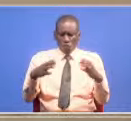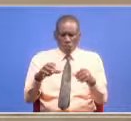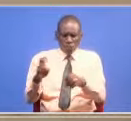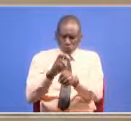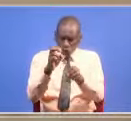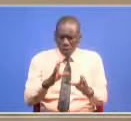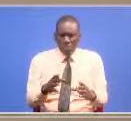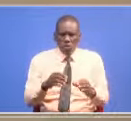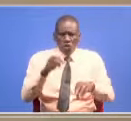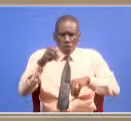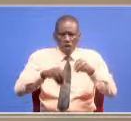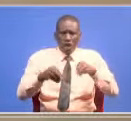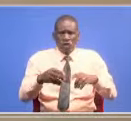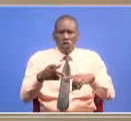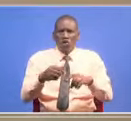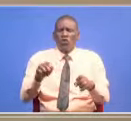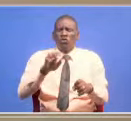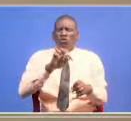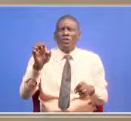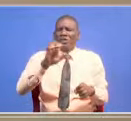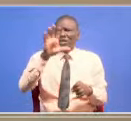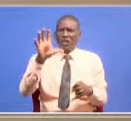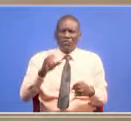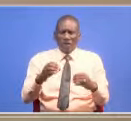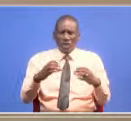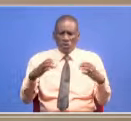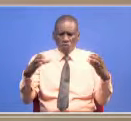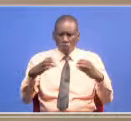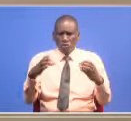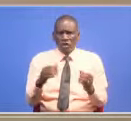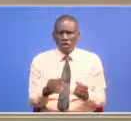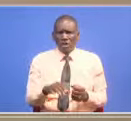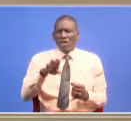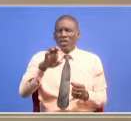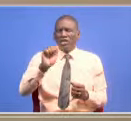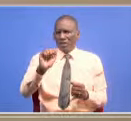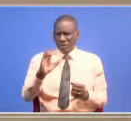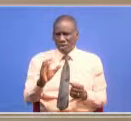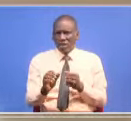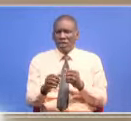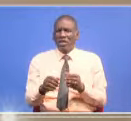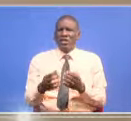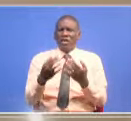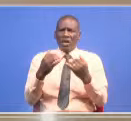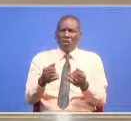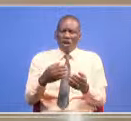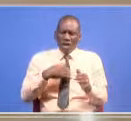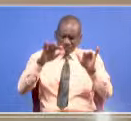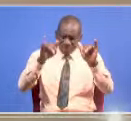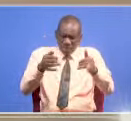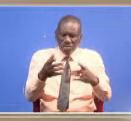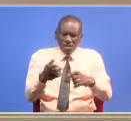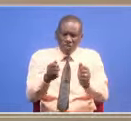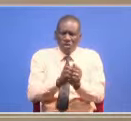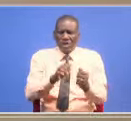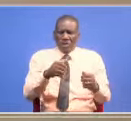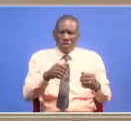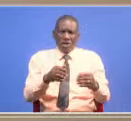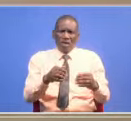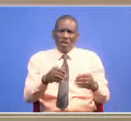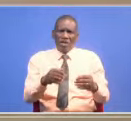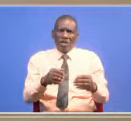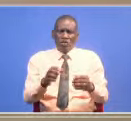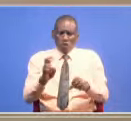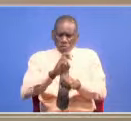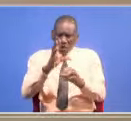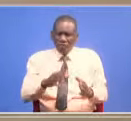wa uchaguzi wa Jumuiya ya Afrika Mashariki EAC, ambaye amekuwa hapa na wenzake, lakini atatueleza tu